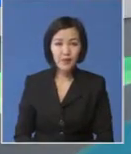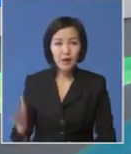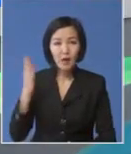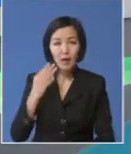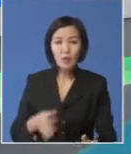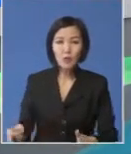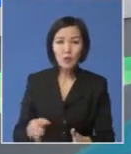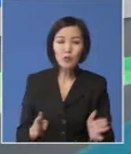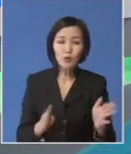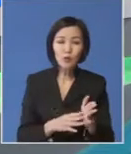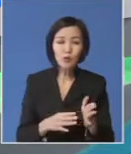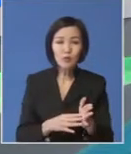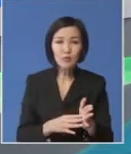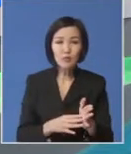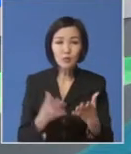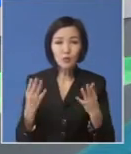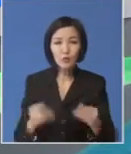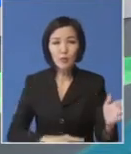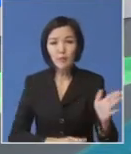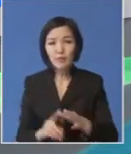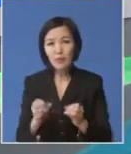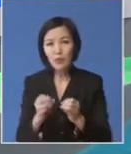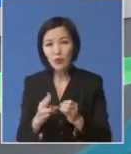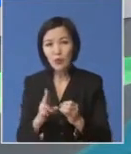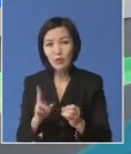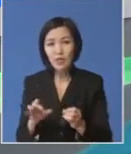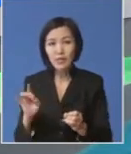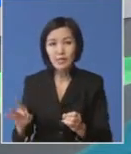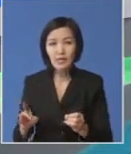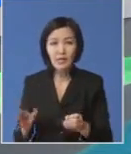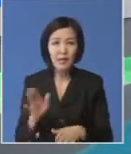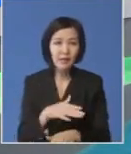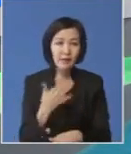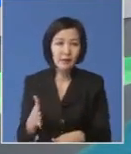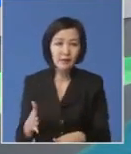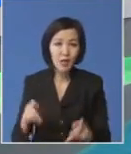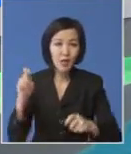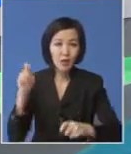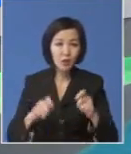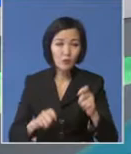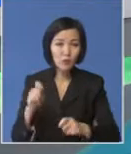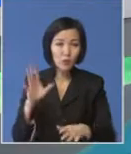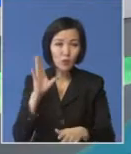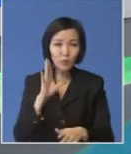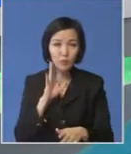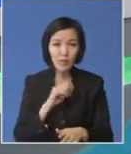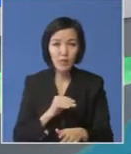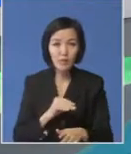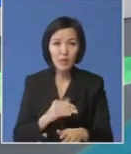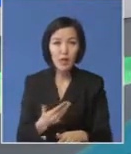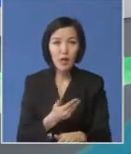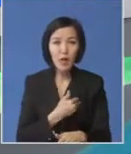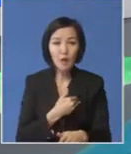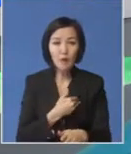Алматы облысында 9 мен 12 қаңтар аралығында кей жерлерде жауын-шашын болуы ықтимал. Синоптиктердің айтуынша, тіпті ауа температурасы